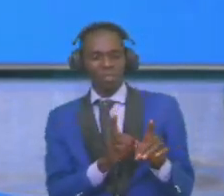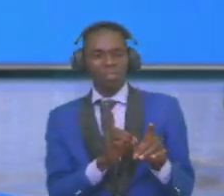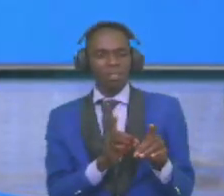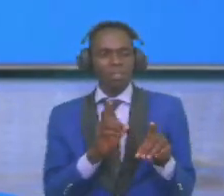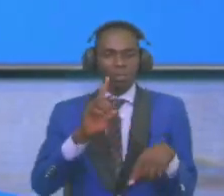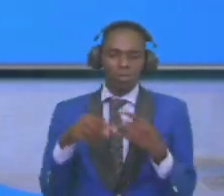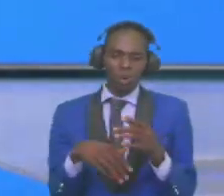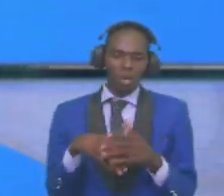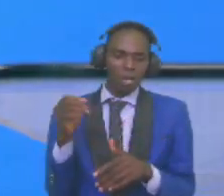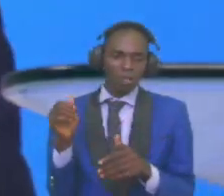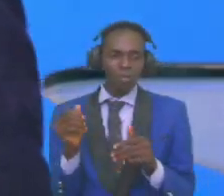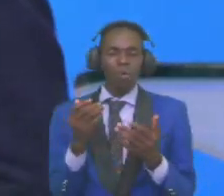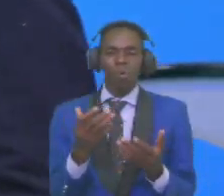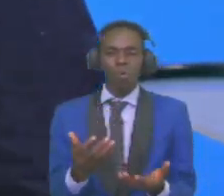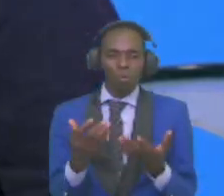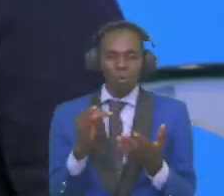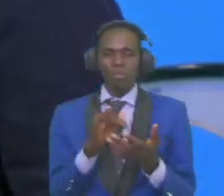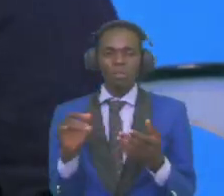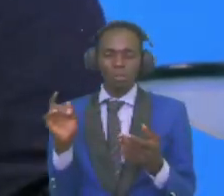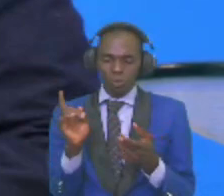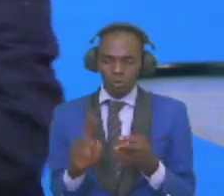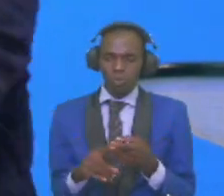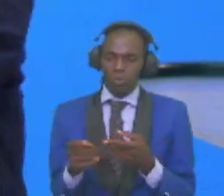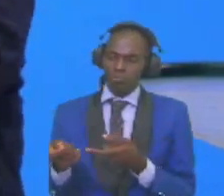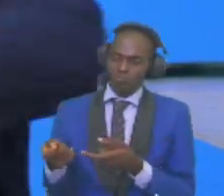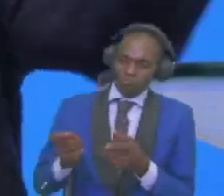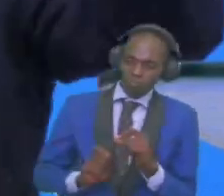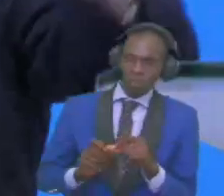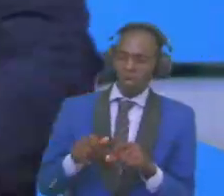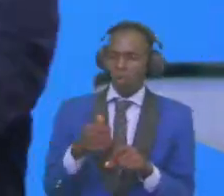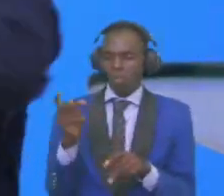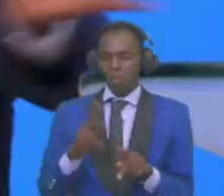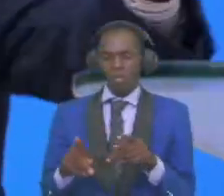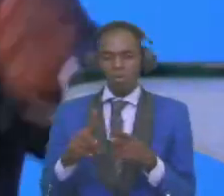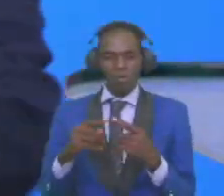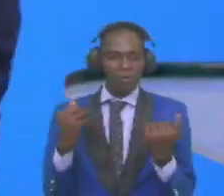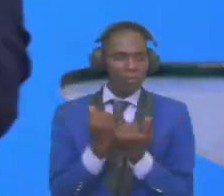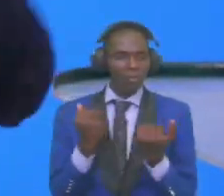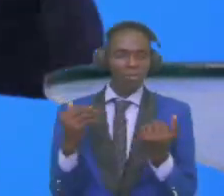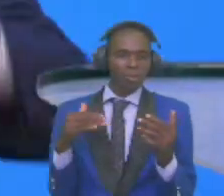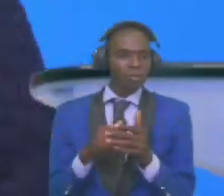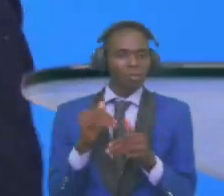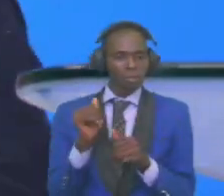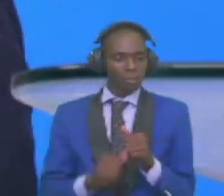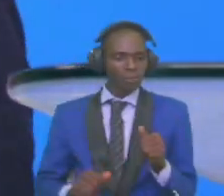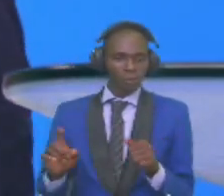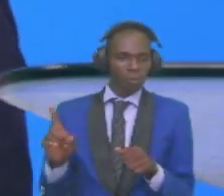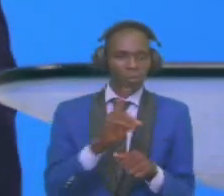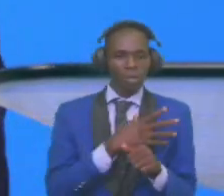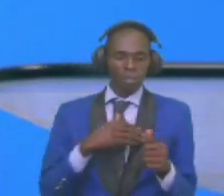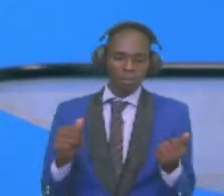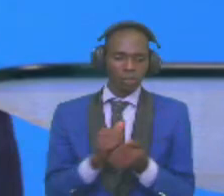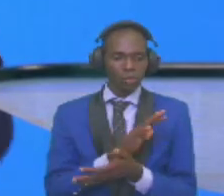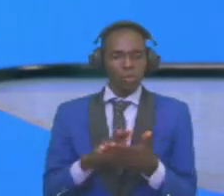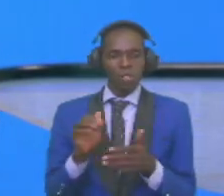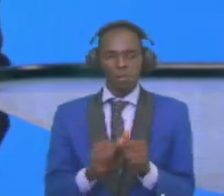et ils sortent vous la chine à inciter les autres à combattre tout le monde